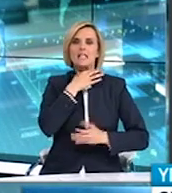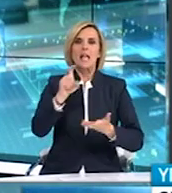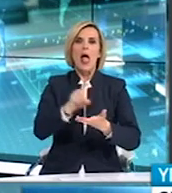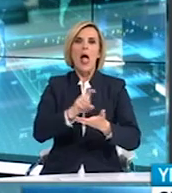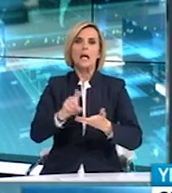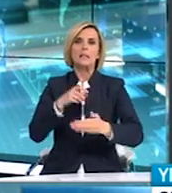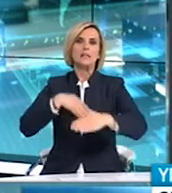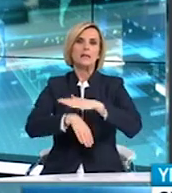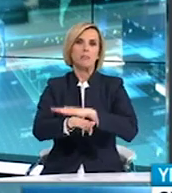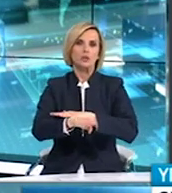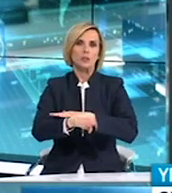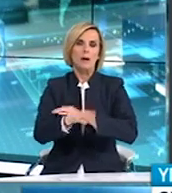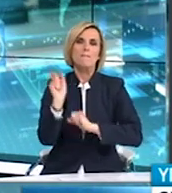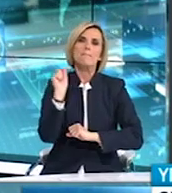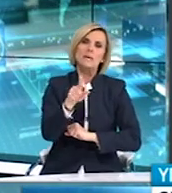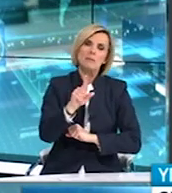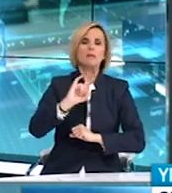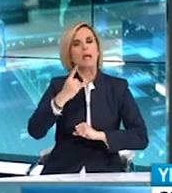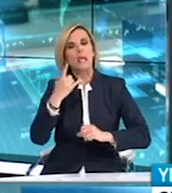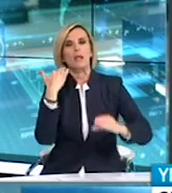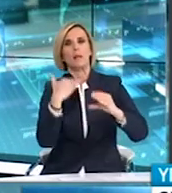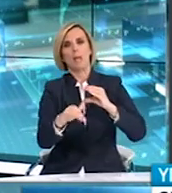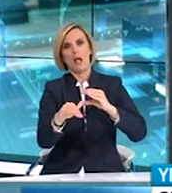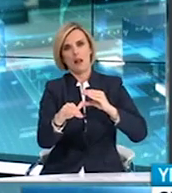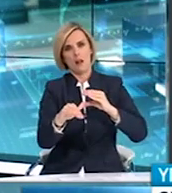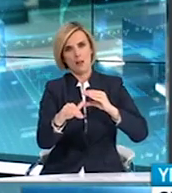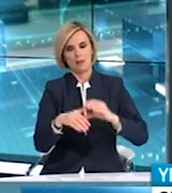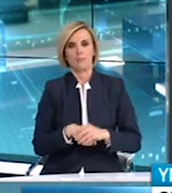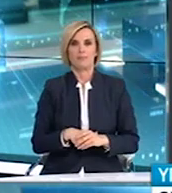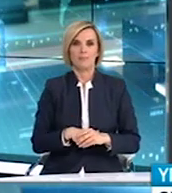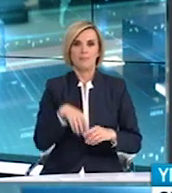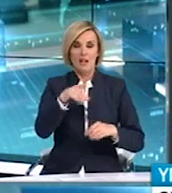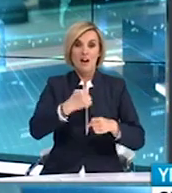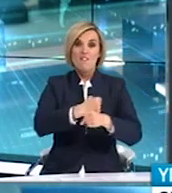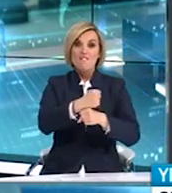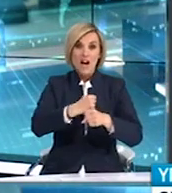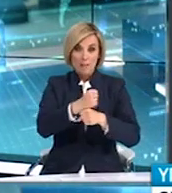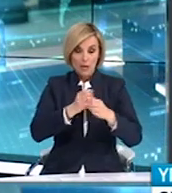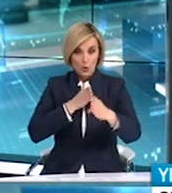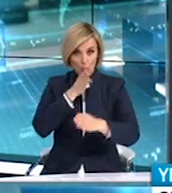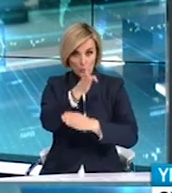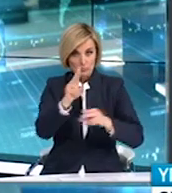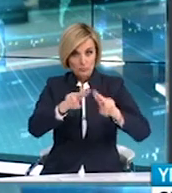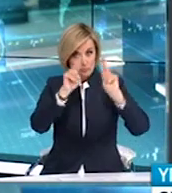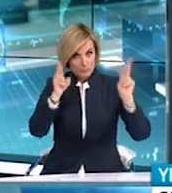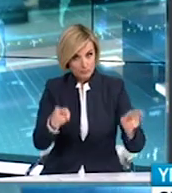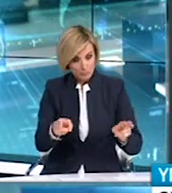κωδικό της με SMS ή και με email. Η εκτέλεση συνταγής από το φαρμακοποιό θα γίνεται πάλι μέσω της